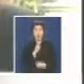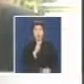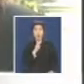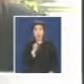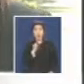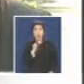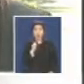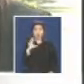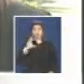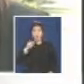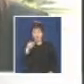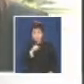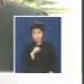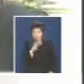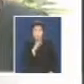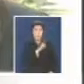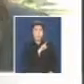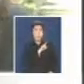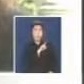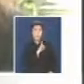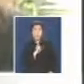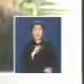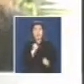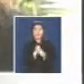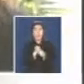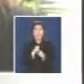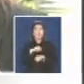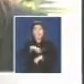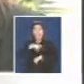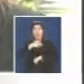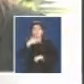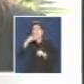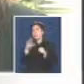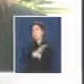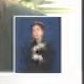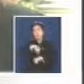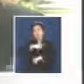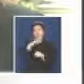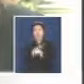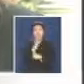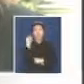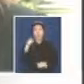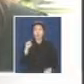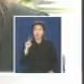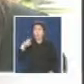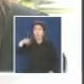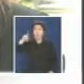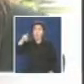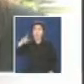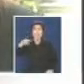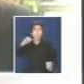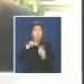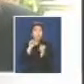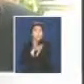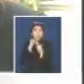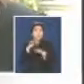นอชเนี่ยจะเป็นผู้ที่เขาเรียกว่าทำฟูลไทม์ละในการที่จะบูรณาการอย่างสปภ.ตอนนั้นเราเดินดึงเข้ามาช่วยกัน